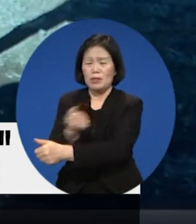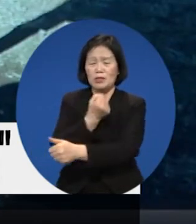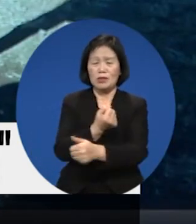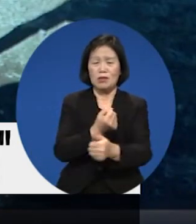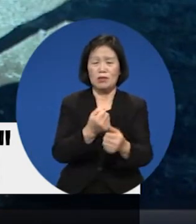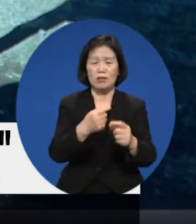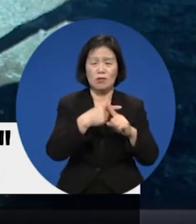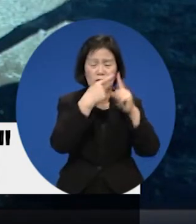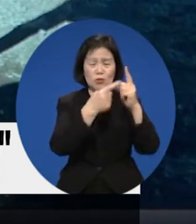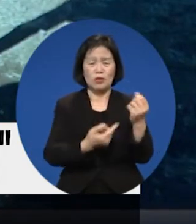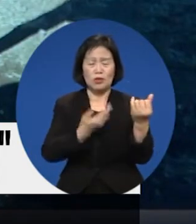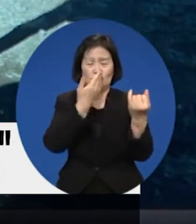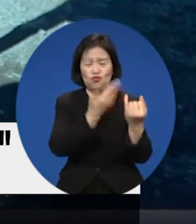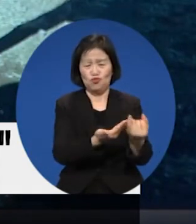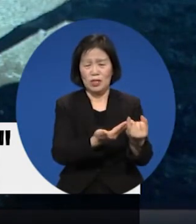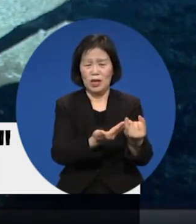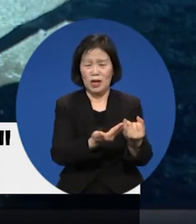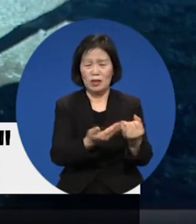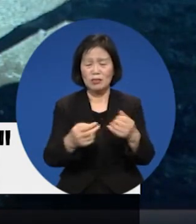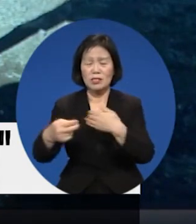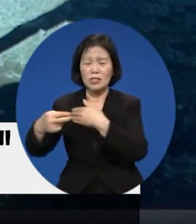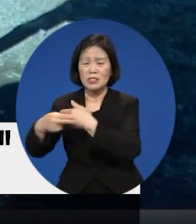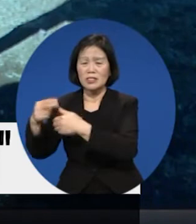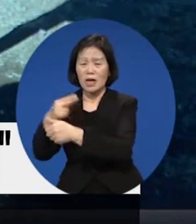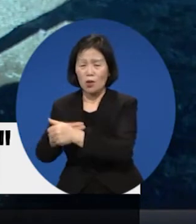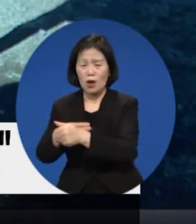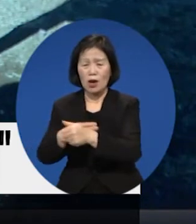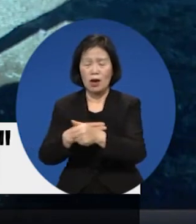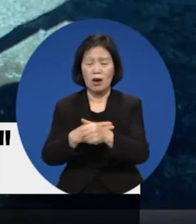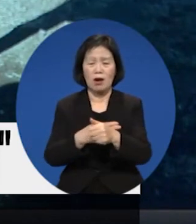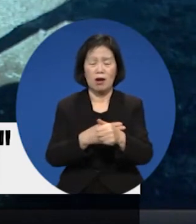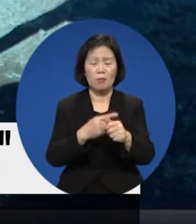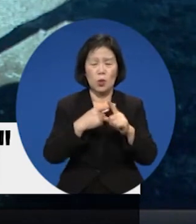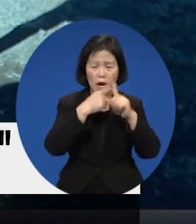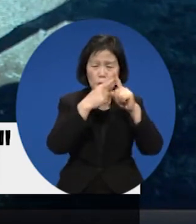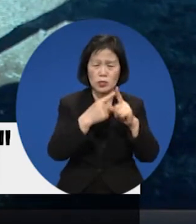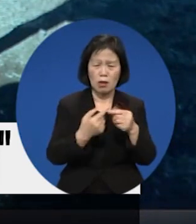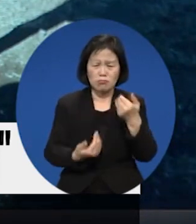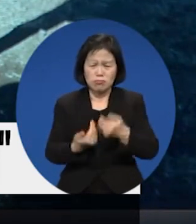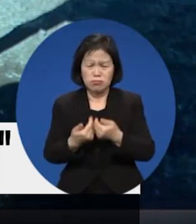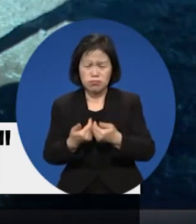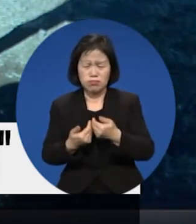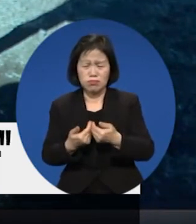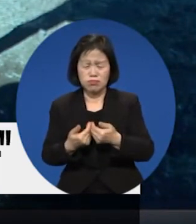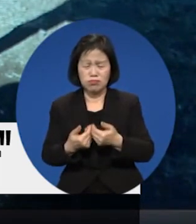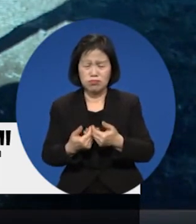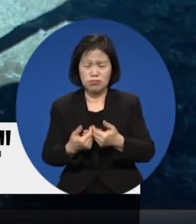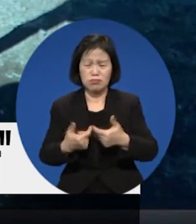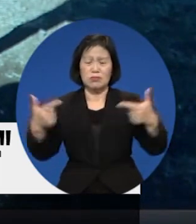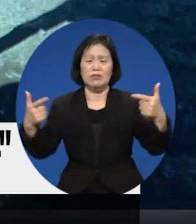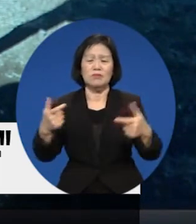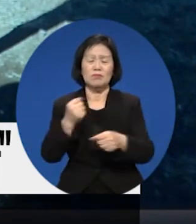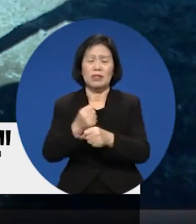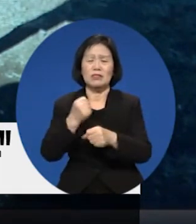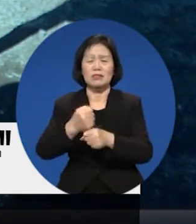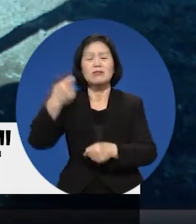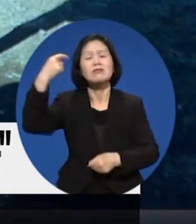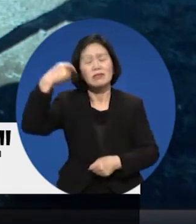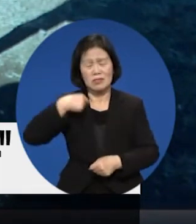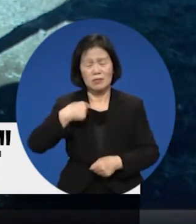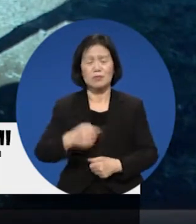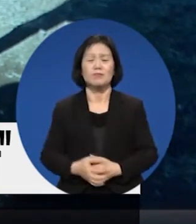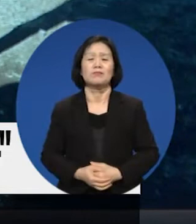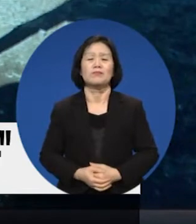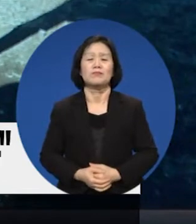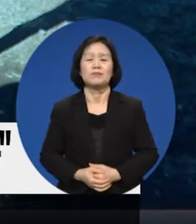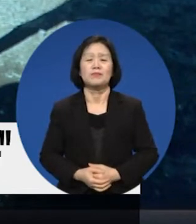간호사들한테 우리한테 권한을 주겠어 해서 의사들과 간호사들을 갈라서 어떻게 보면 갈라치기 하려고 하는 그런 느낌이 전혀 배제할 수 없는 그런